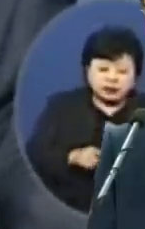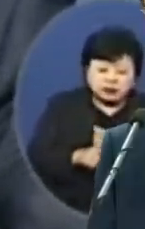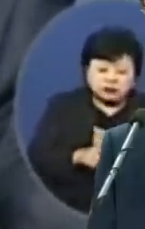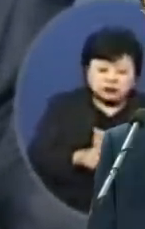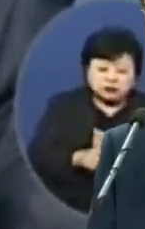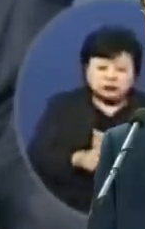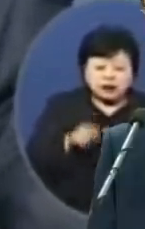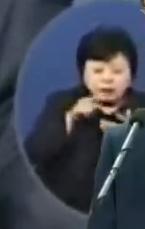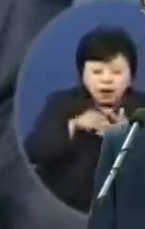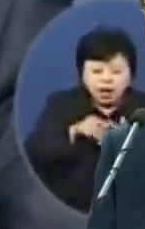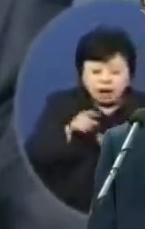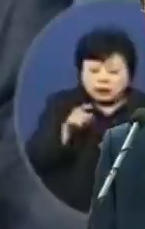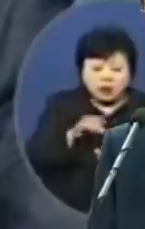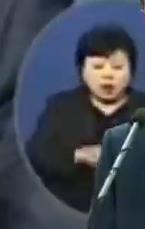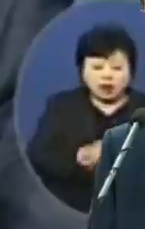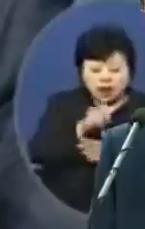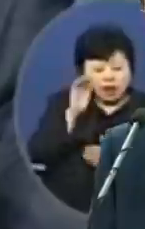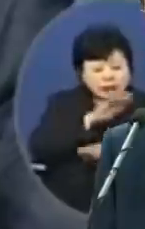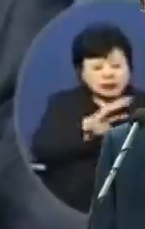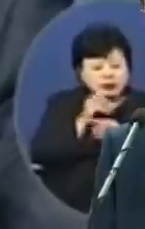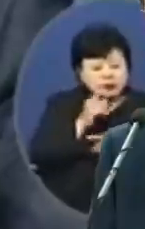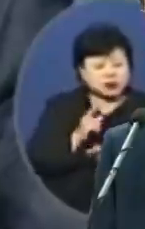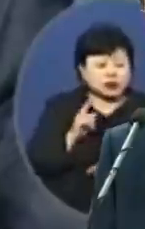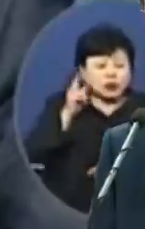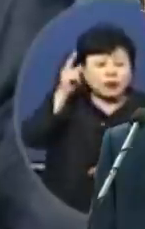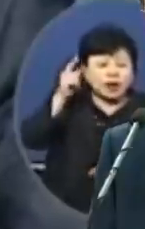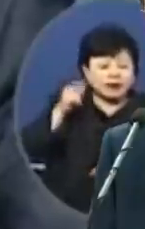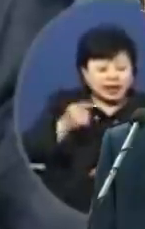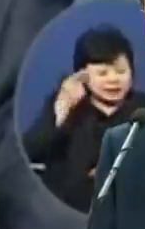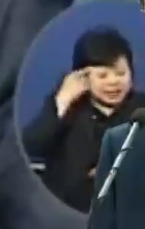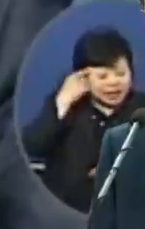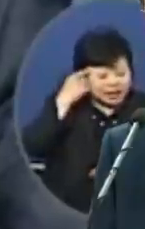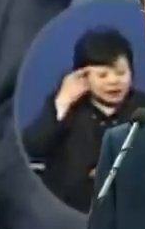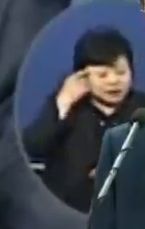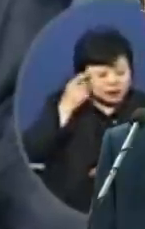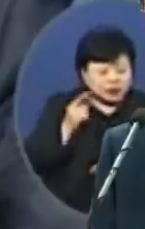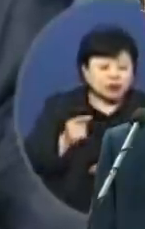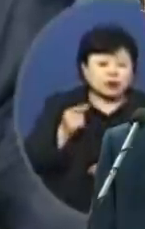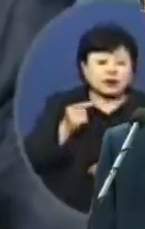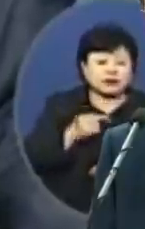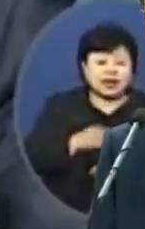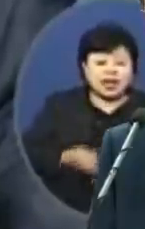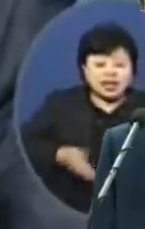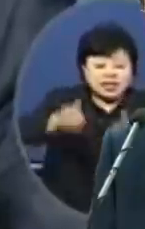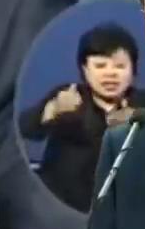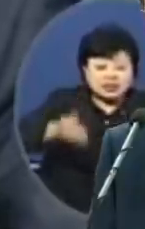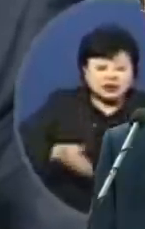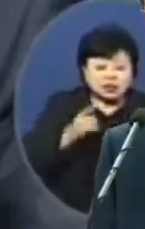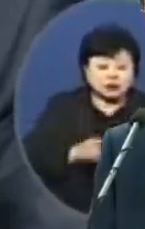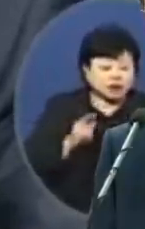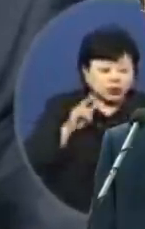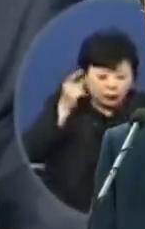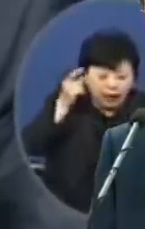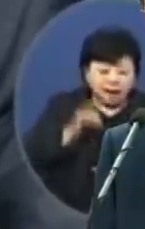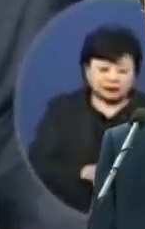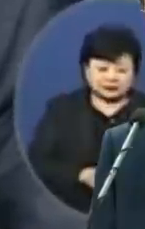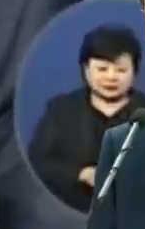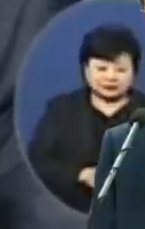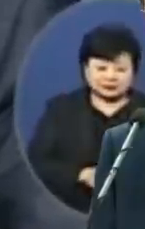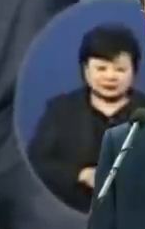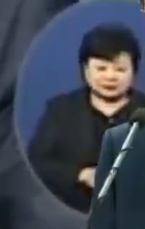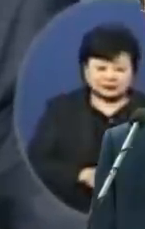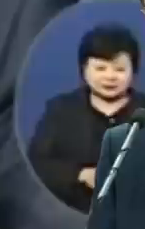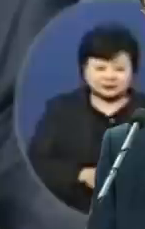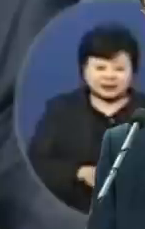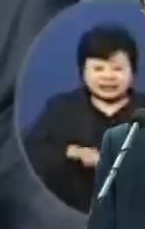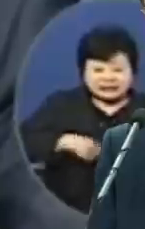합니까? 하늘이 땅보다 높음 같이 나의 생각은 너의 생각보다 높고 나의 길은 너의 길보다 높다고 하는데 그것도